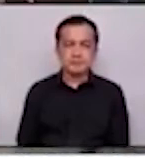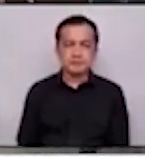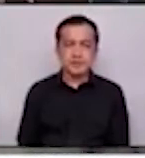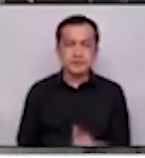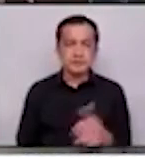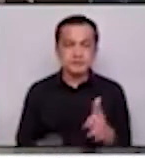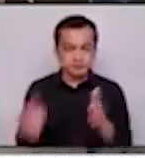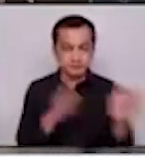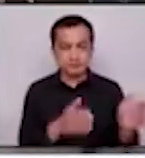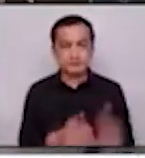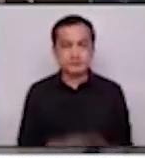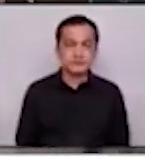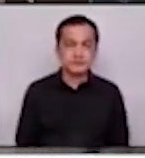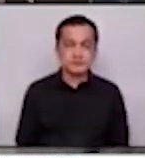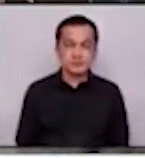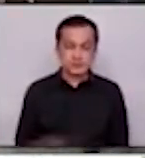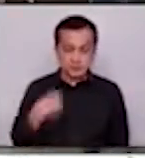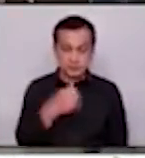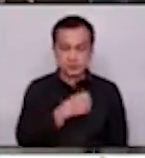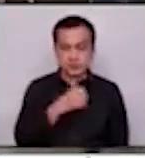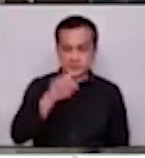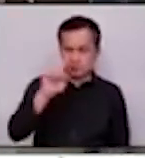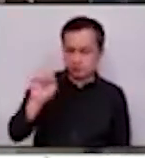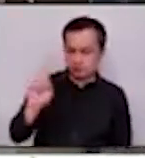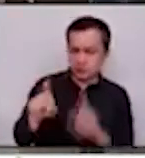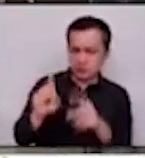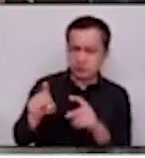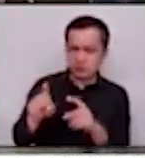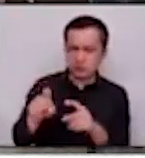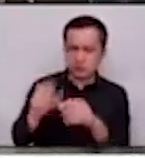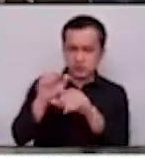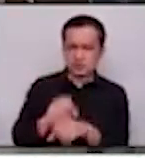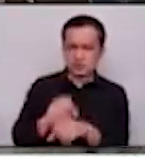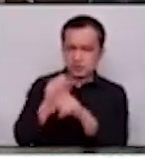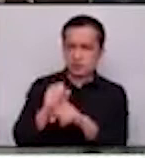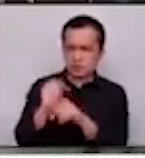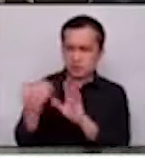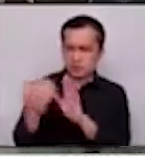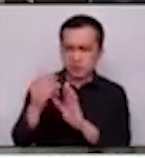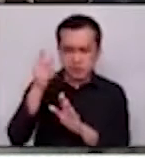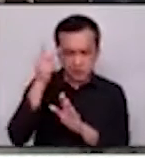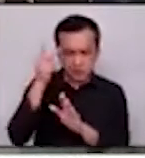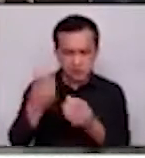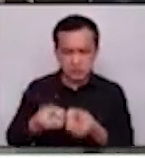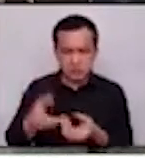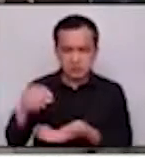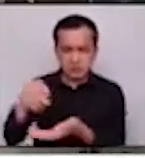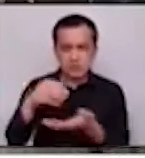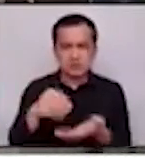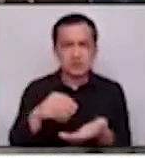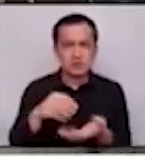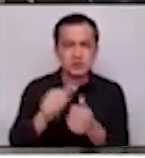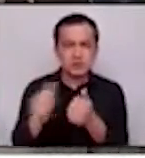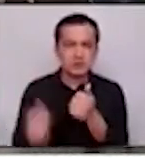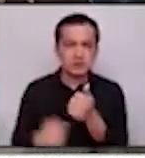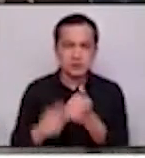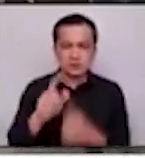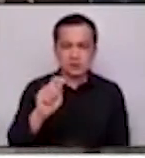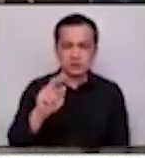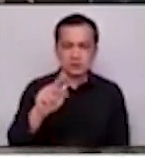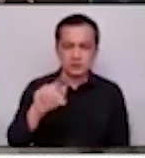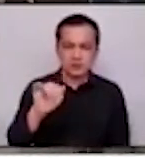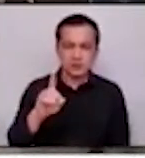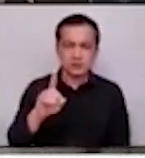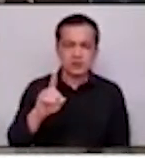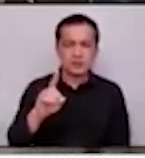Pinuna ng isang senador ang nakagawi ang pagpronta ng ilang politiko sa pamamahagi ng ayuda sa ilalim ng tupad program ng